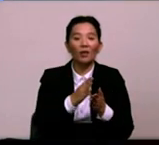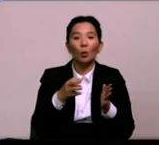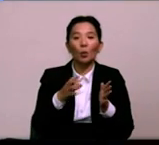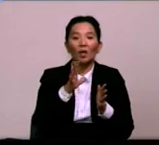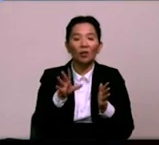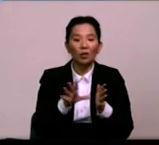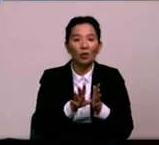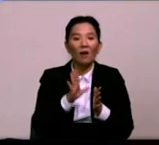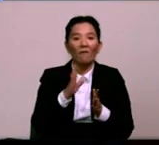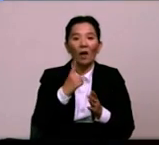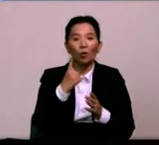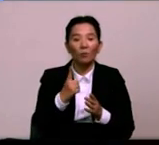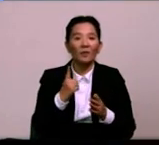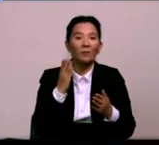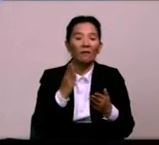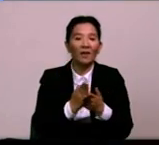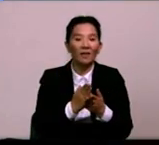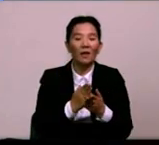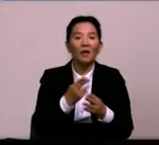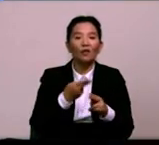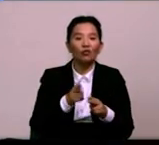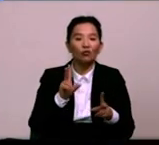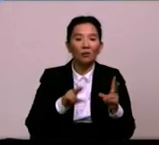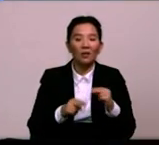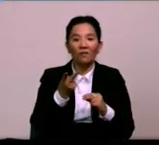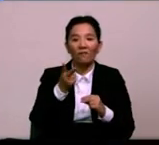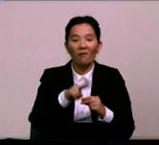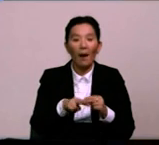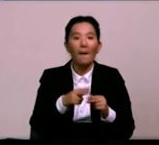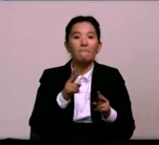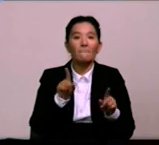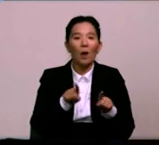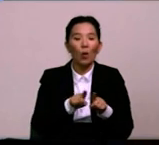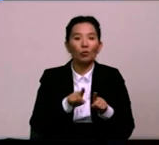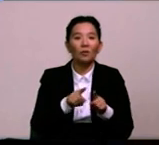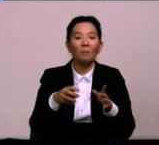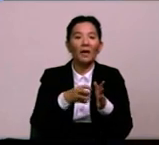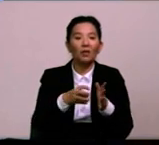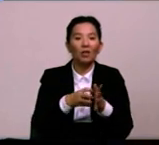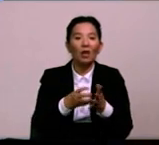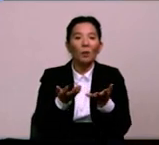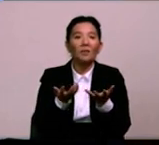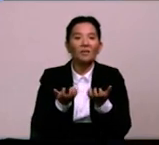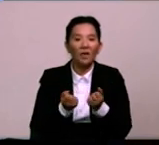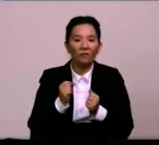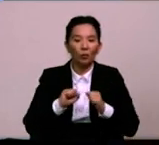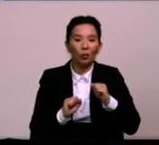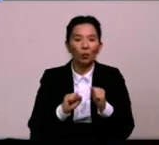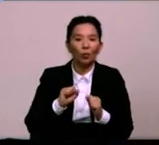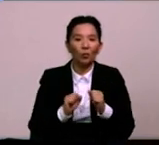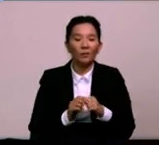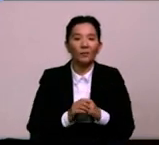в одном направлении, значит, два проводника у нас подобно магнитам притягиваются друг к другу.